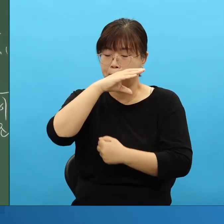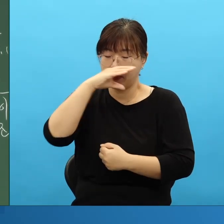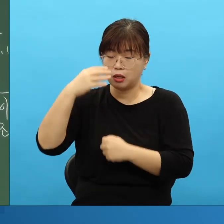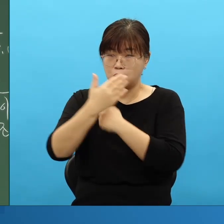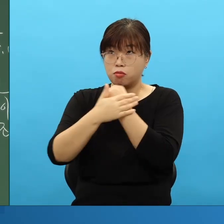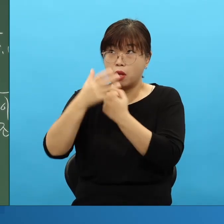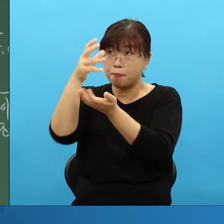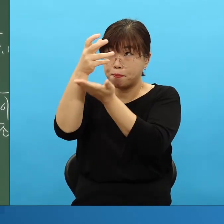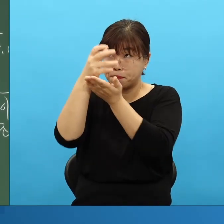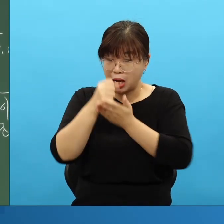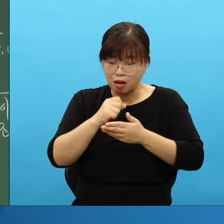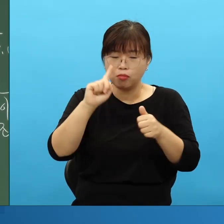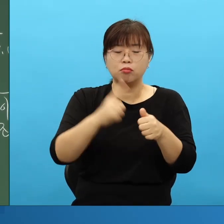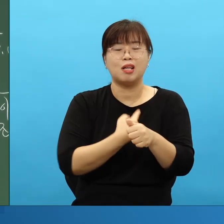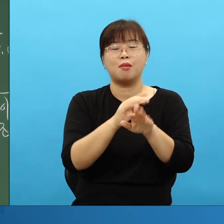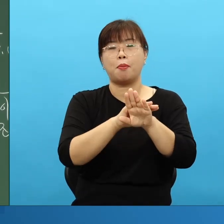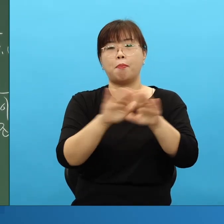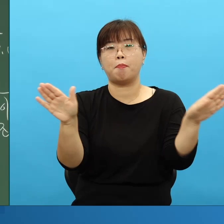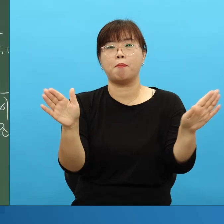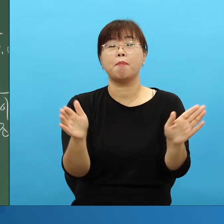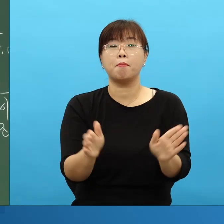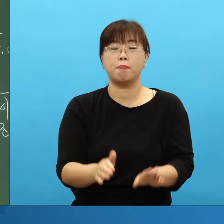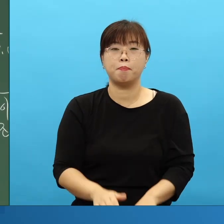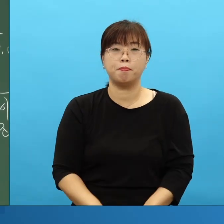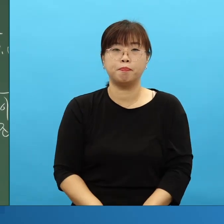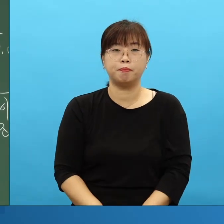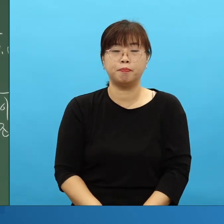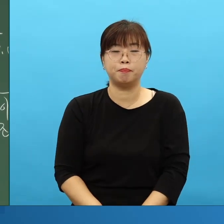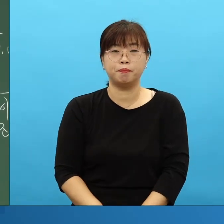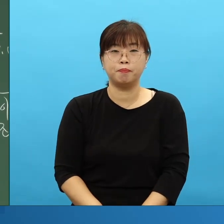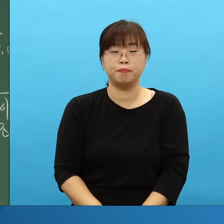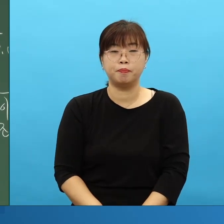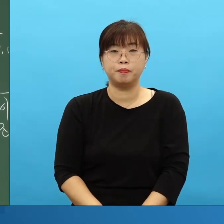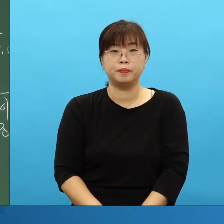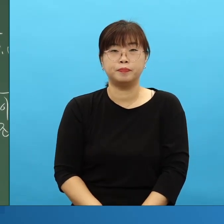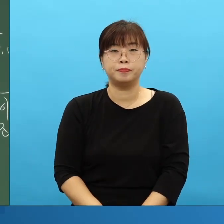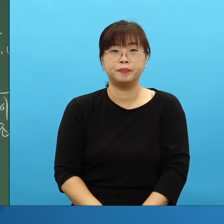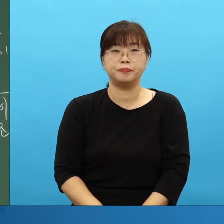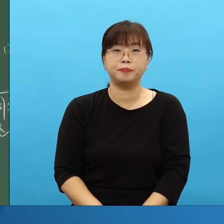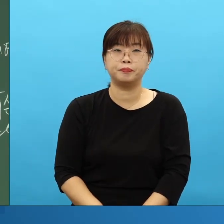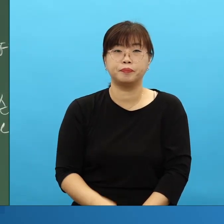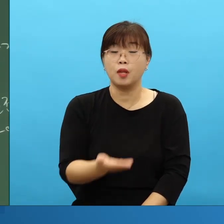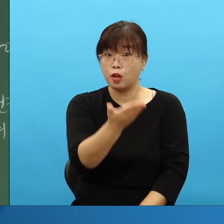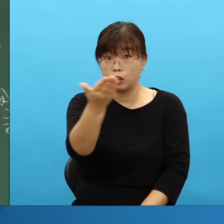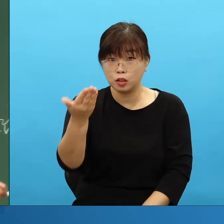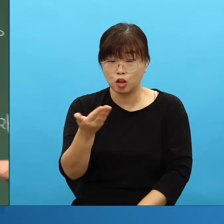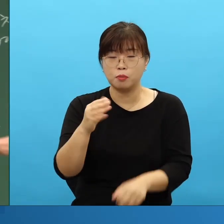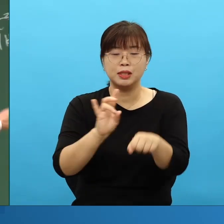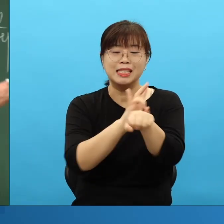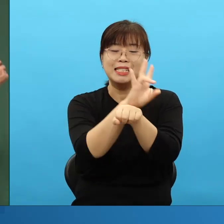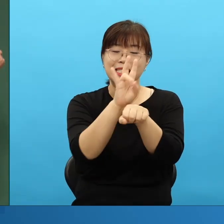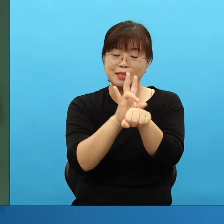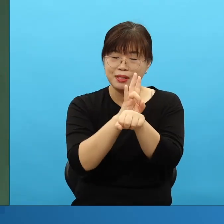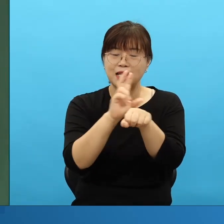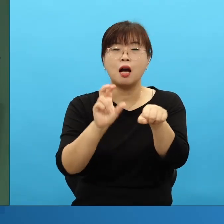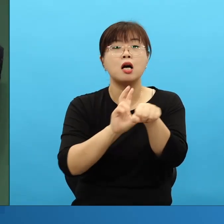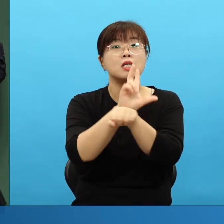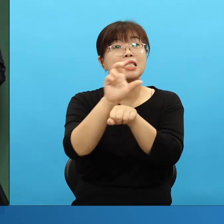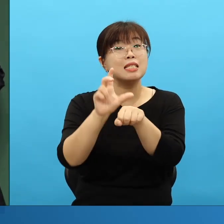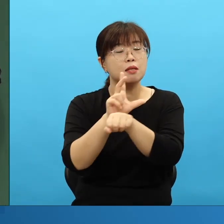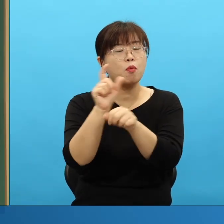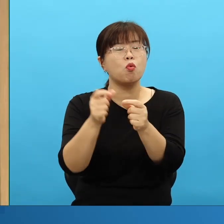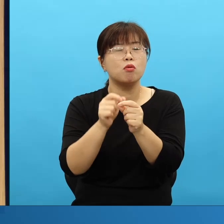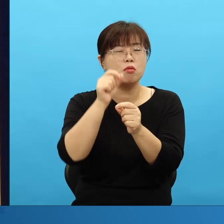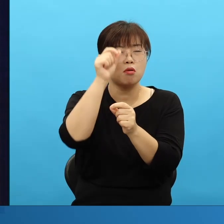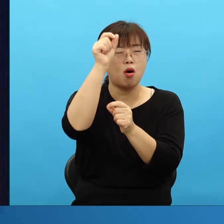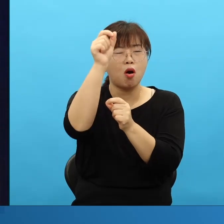is receive your own answer. 그래서 여러분들이 24, 25 영혼의 기도의 망대를 만드시라. And that's why